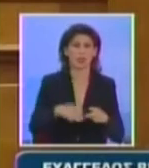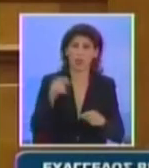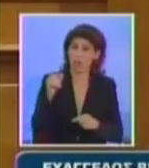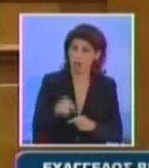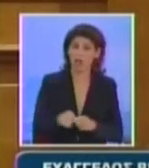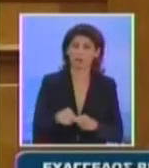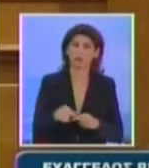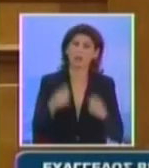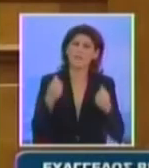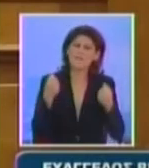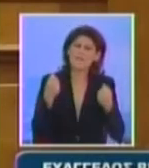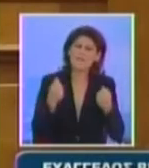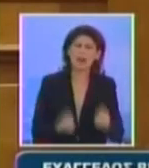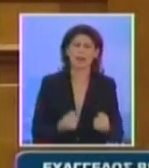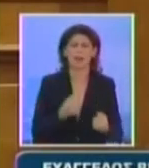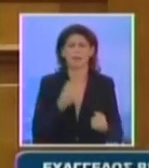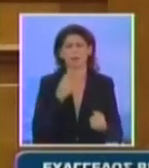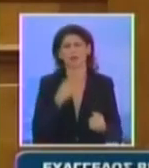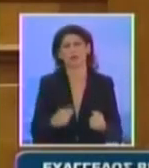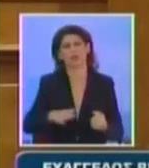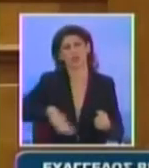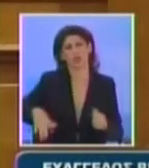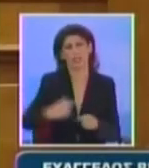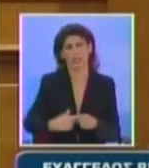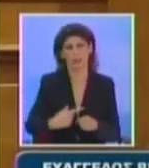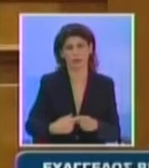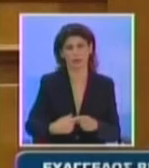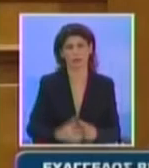είναι βαριά προσβολή στον ελληνικό λαό.